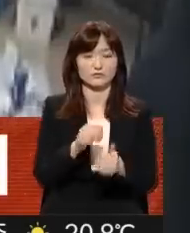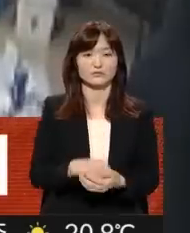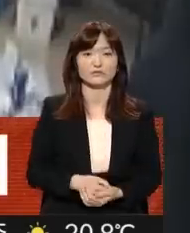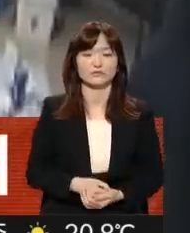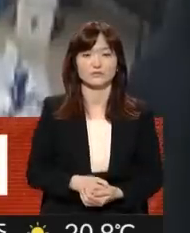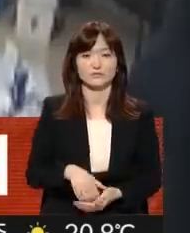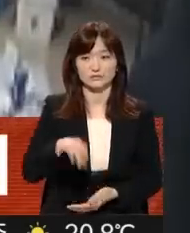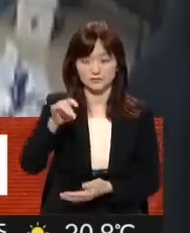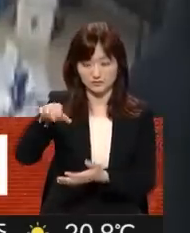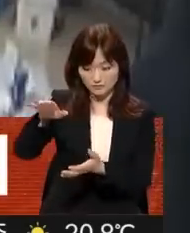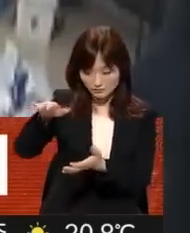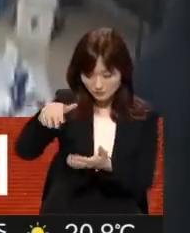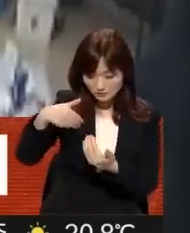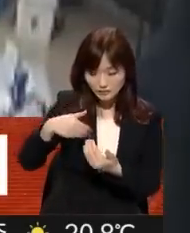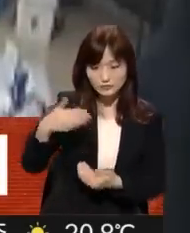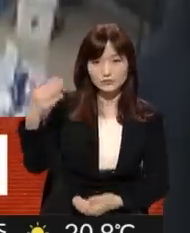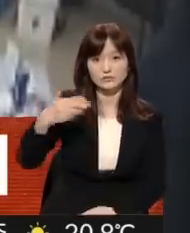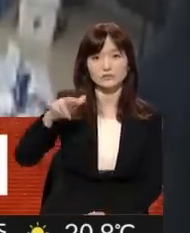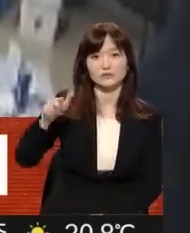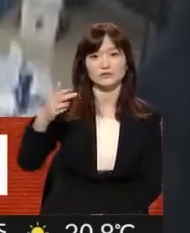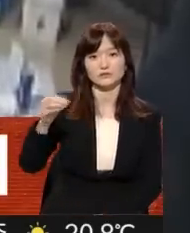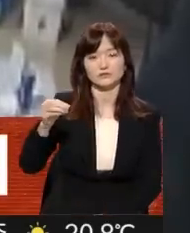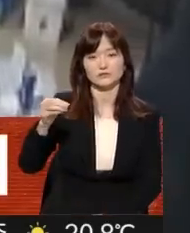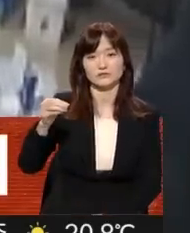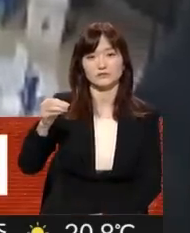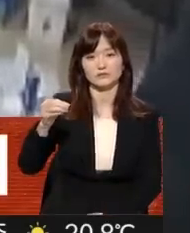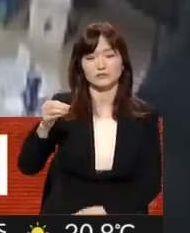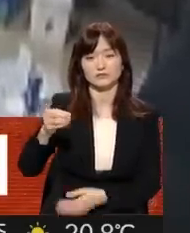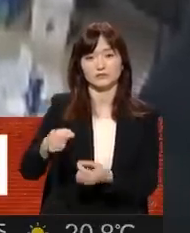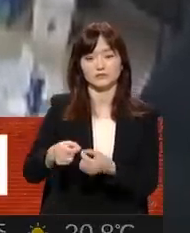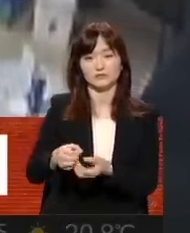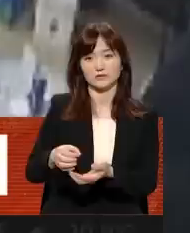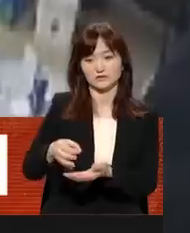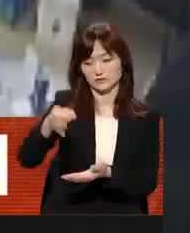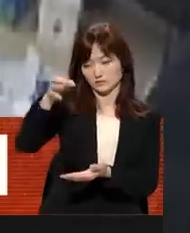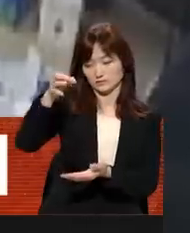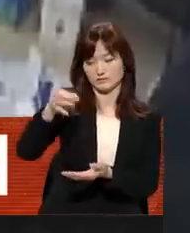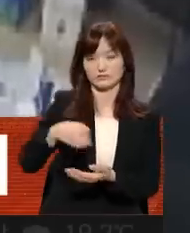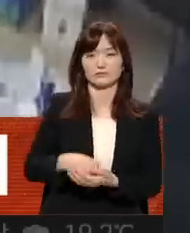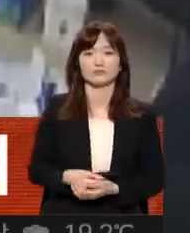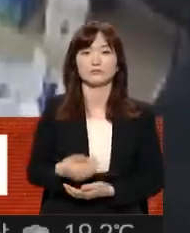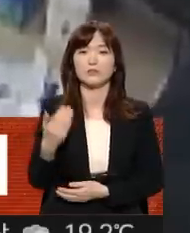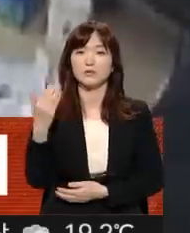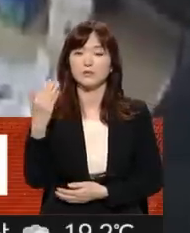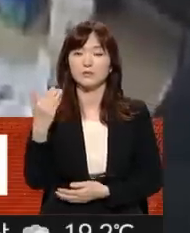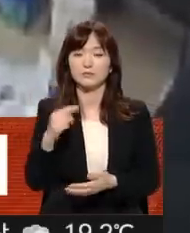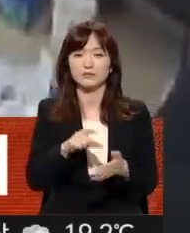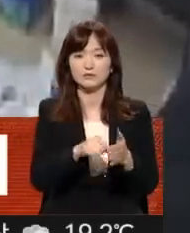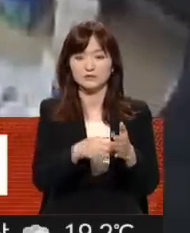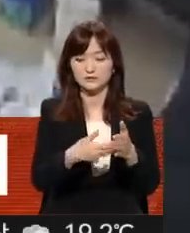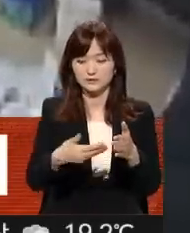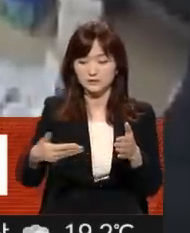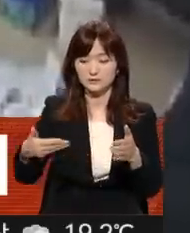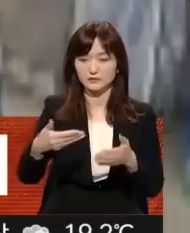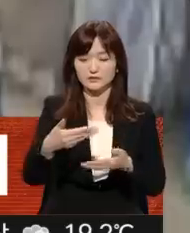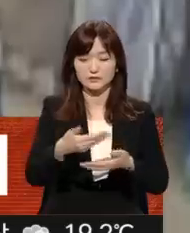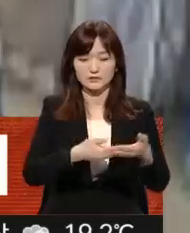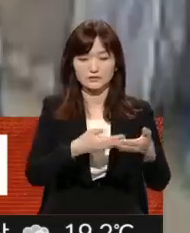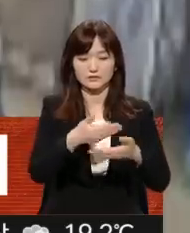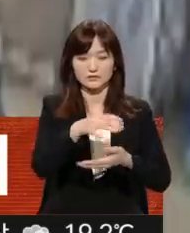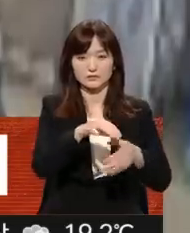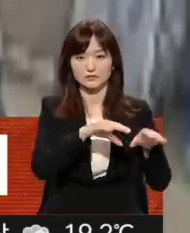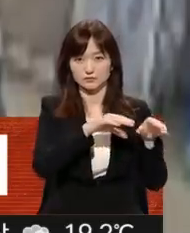수익이 발생해서 9,700만 원까지 돈이 늘었다고 해요. 근데 문제는 얼마 지나지 않아서 거래소가 중지가